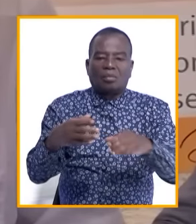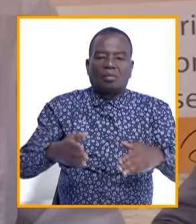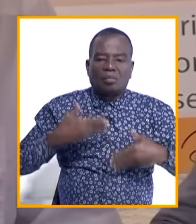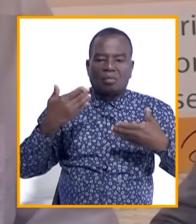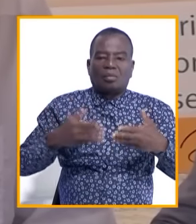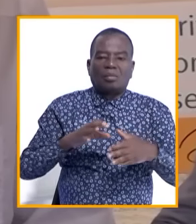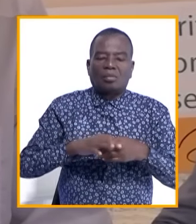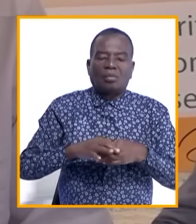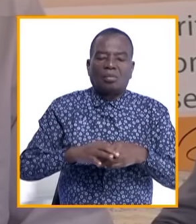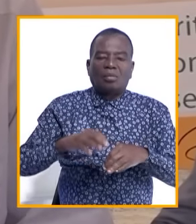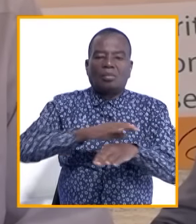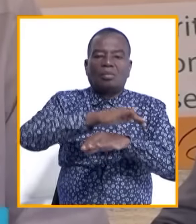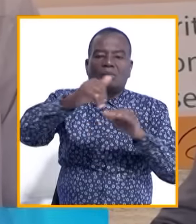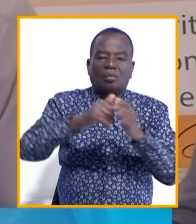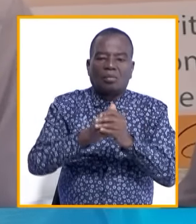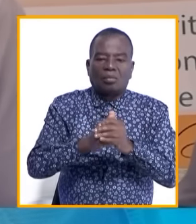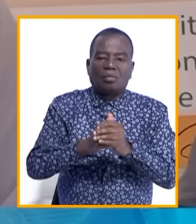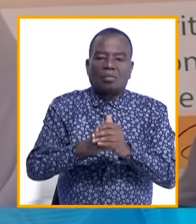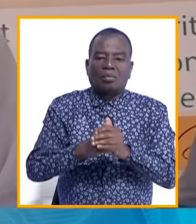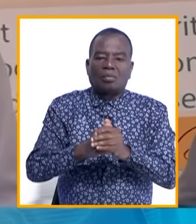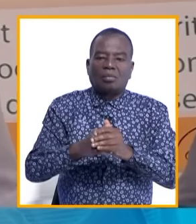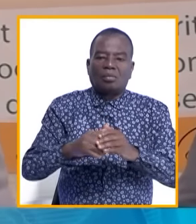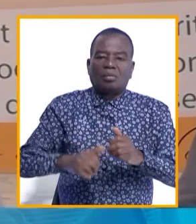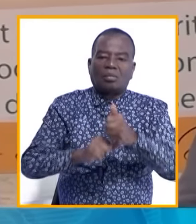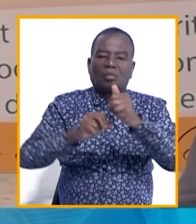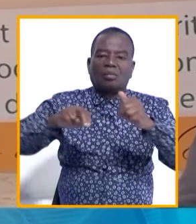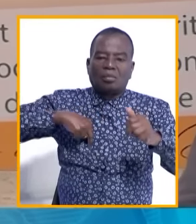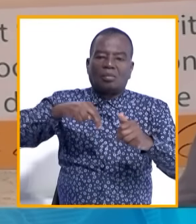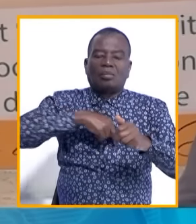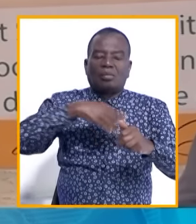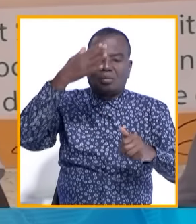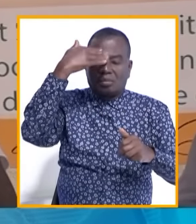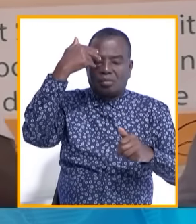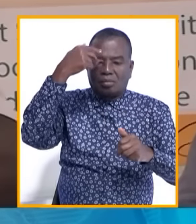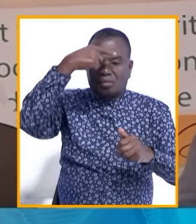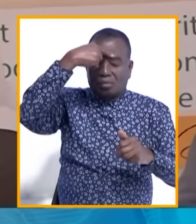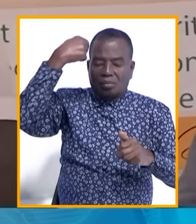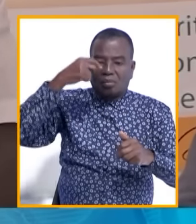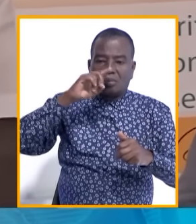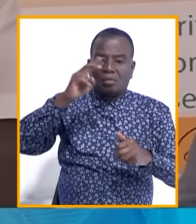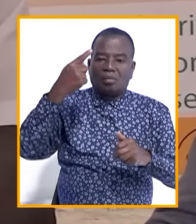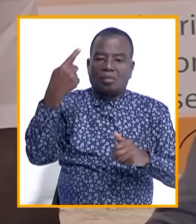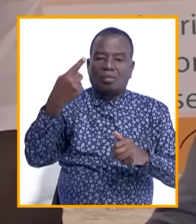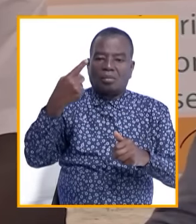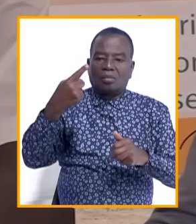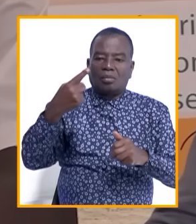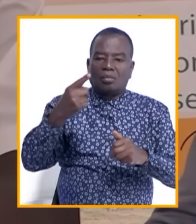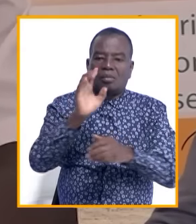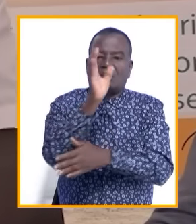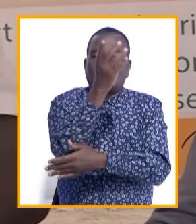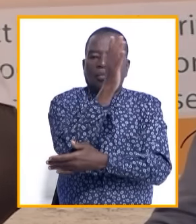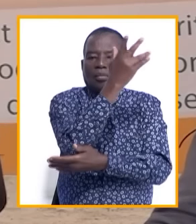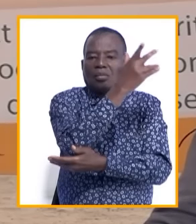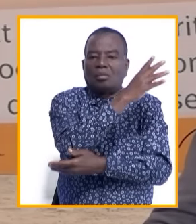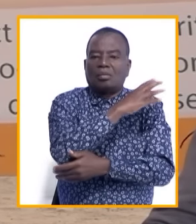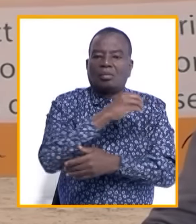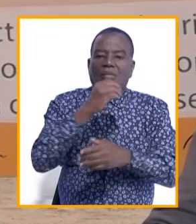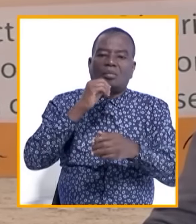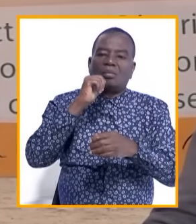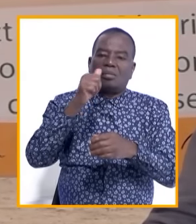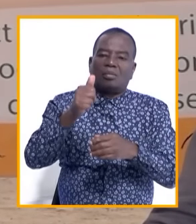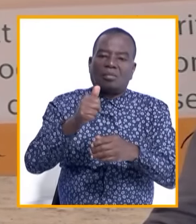Aidez la mutuelle à faire le bonheur de tous. Et Boyekou, soutenons-nous. Car un seul arbre, aussi